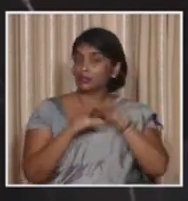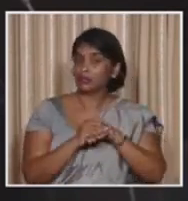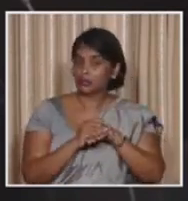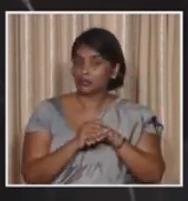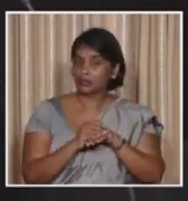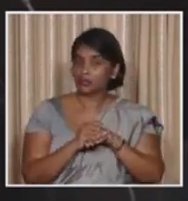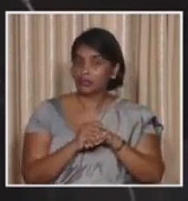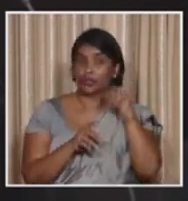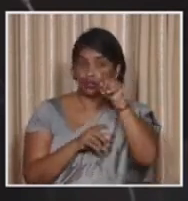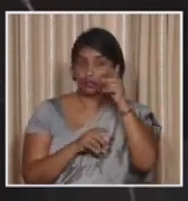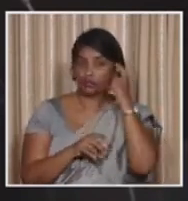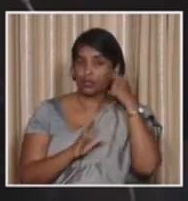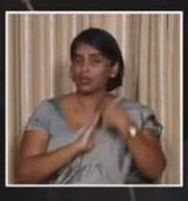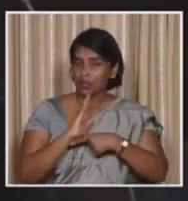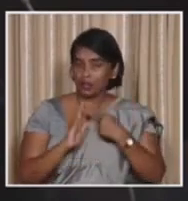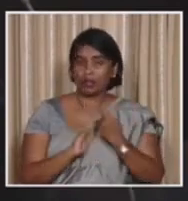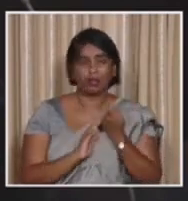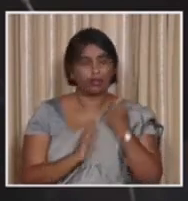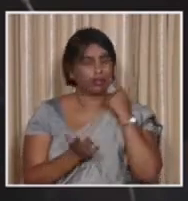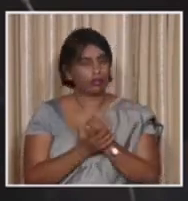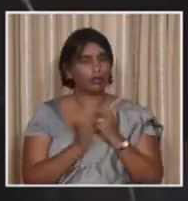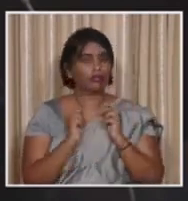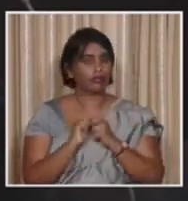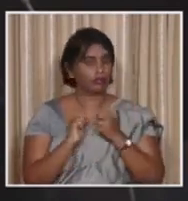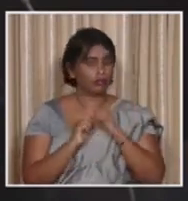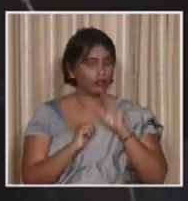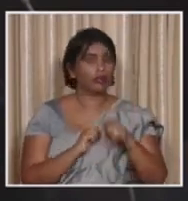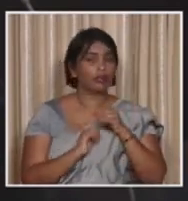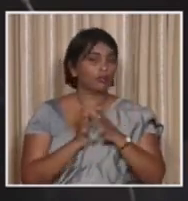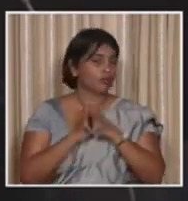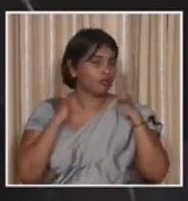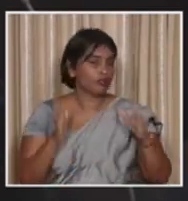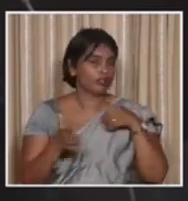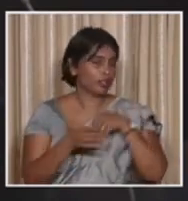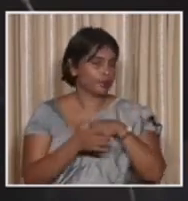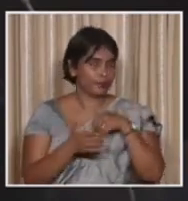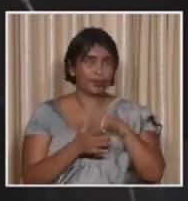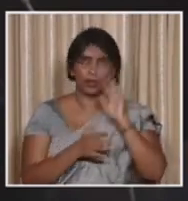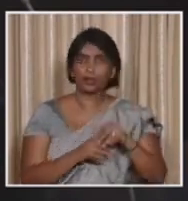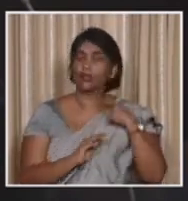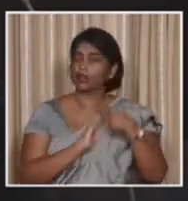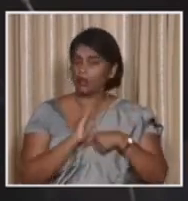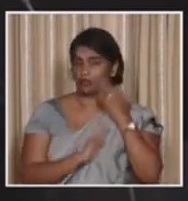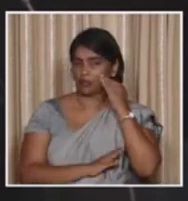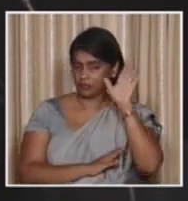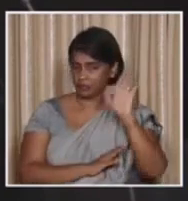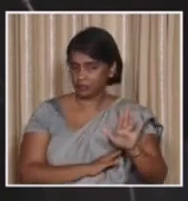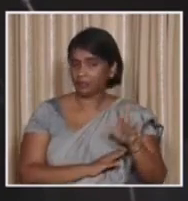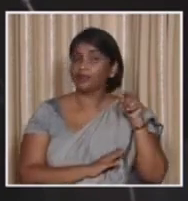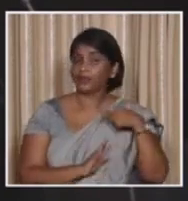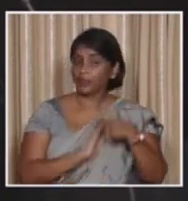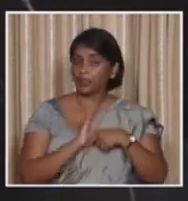වුණේ මේ ඔබ දන්නවා මේ රටේ මේ ආර්ථික අද්භූතයත් එක්ක විශාල පීඩනයකට ලක් වෙන්නේ මේ රටේ කාන්තාවන්.